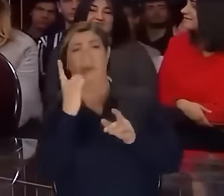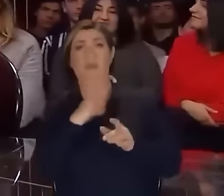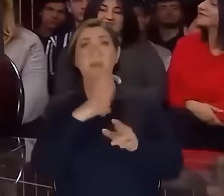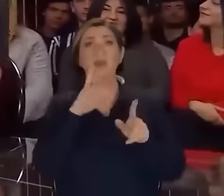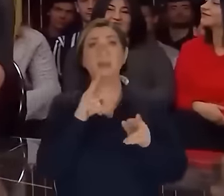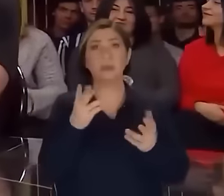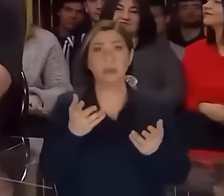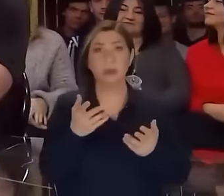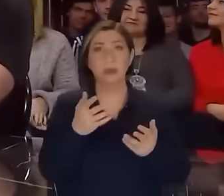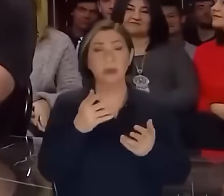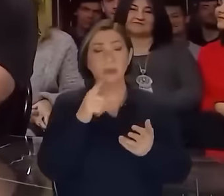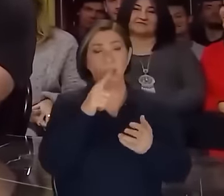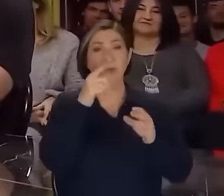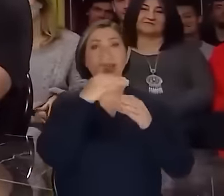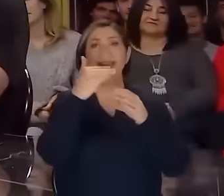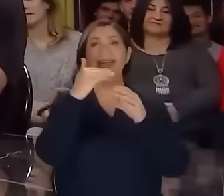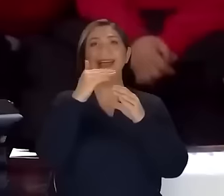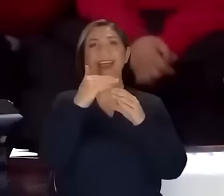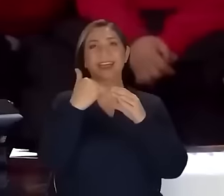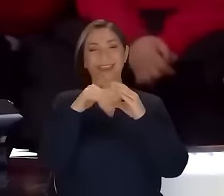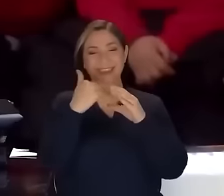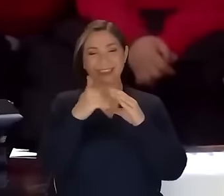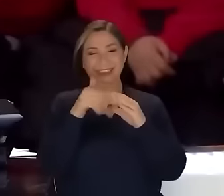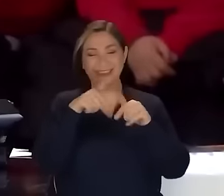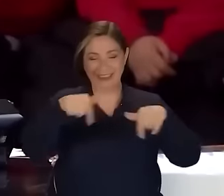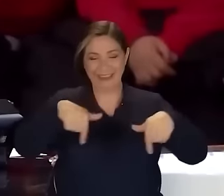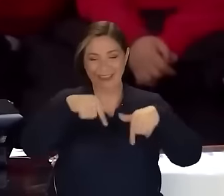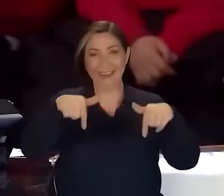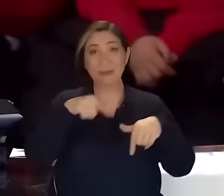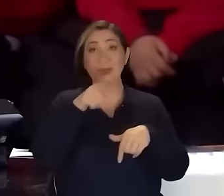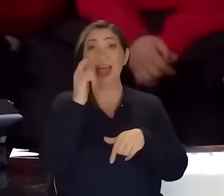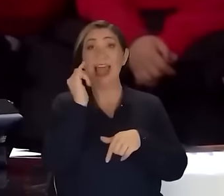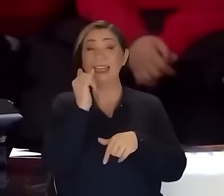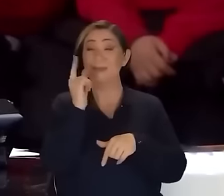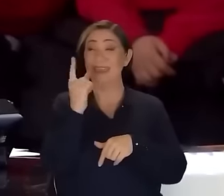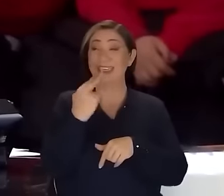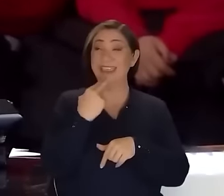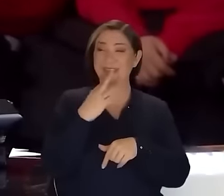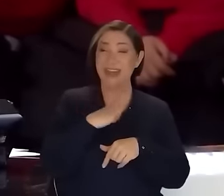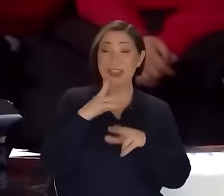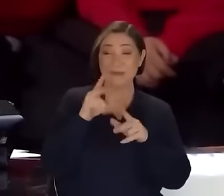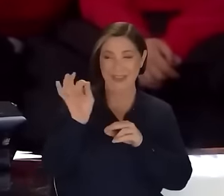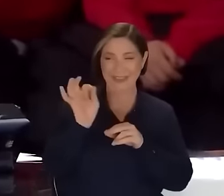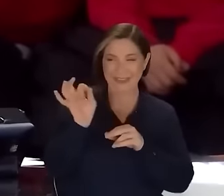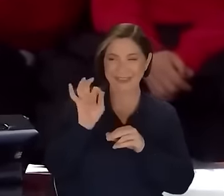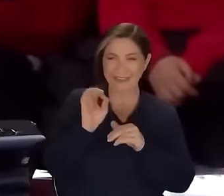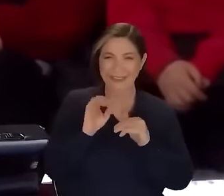kutsallık. Bunu mesela kaseti geri sarıyorum. Söptü bu eleştirileri bir kadın var değil mi?